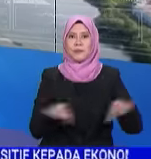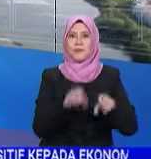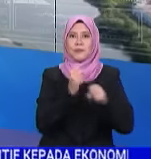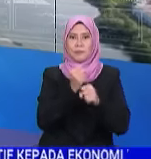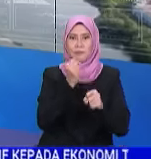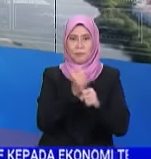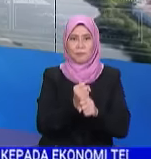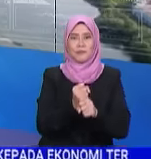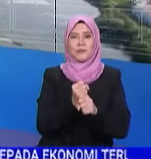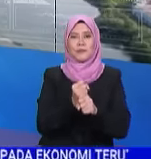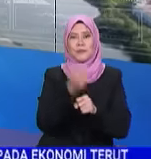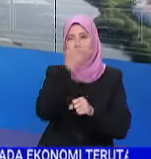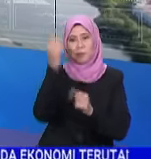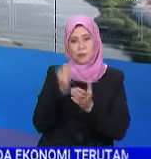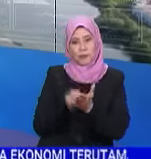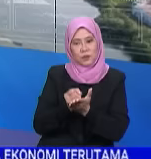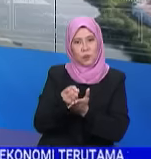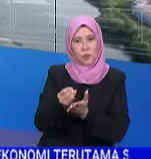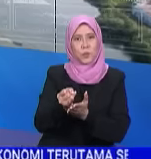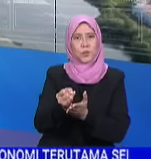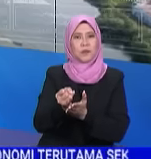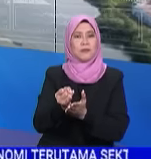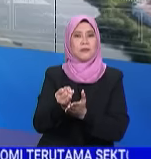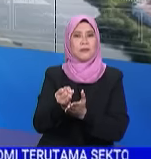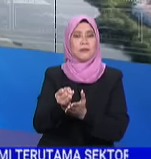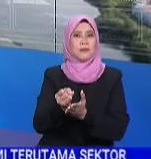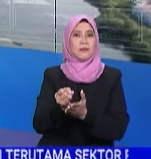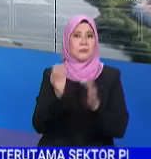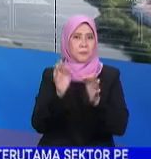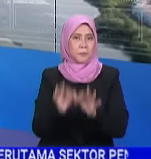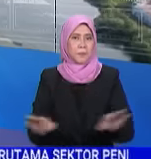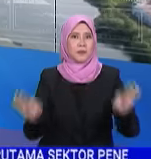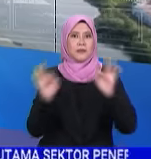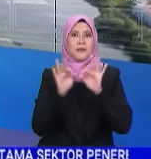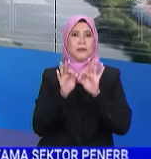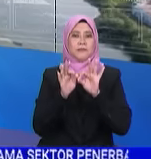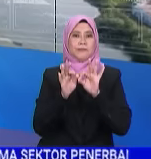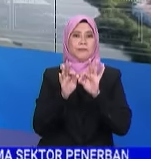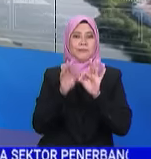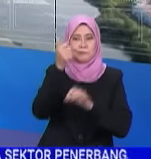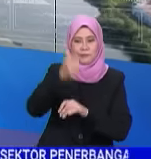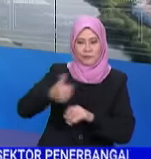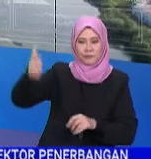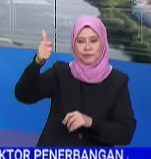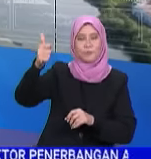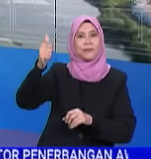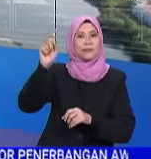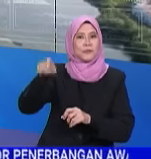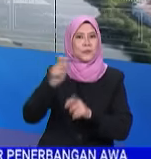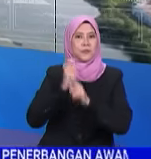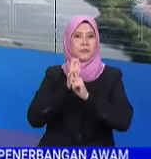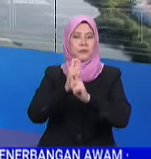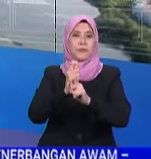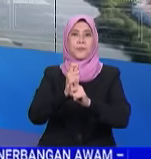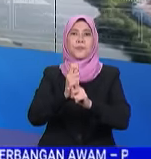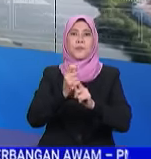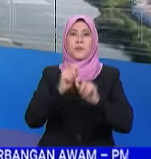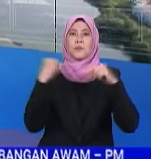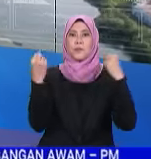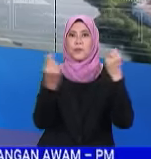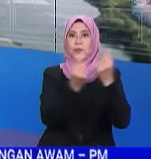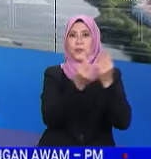tugas ini kerana integriti dan jujuran adalah konsep dijulang dan perlu dipertahankan khususnya dalam